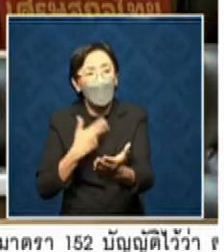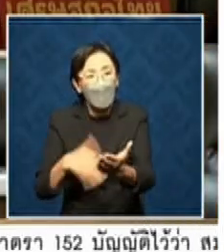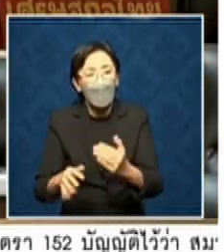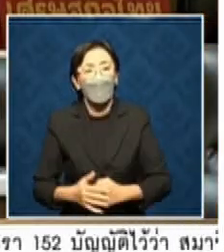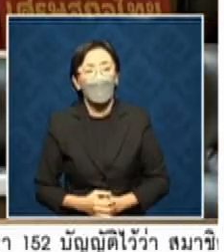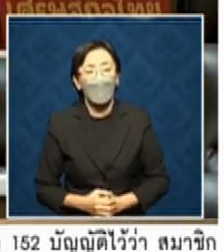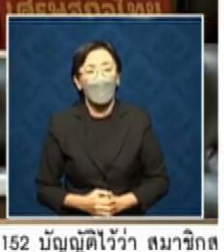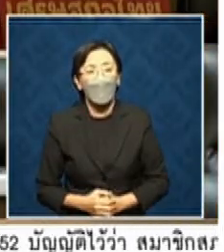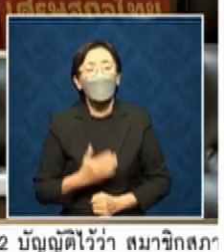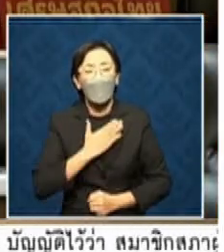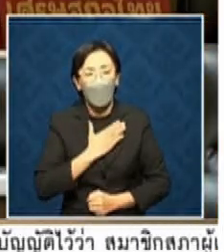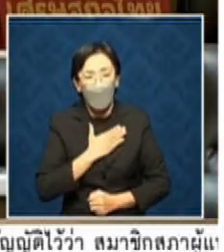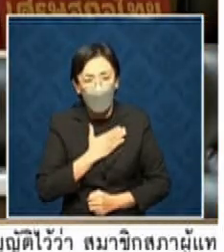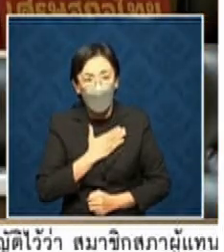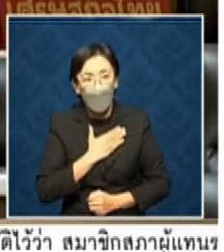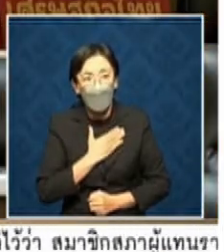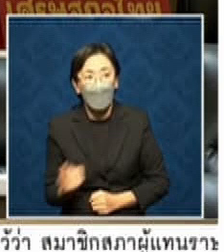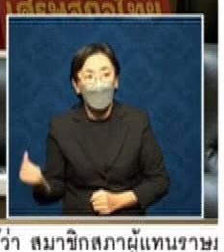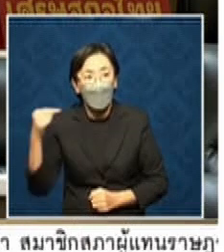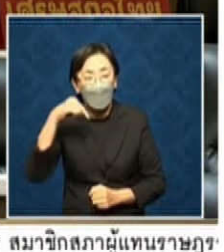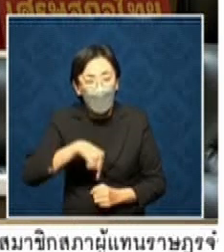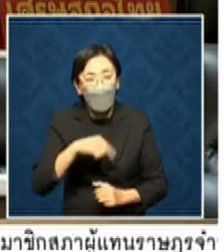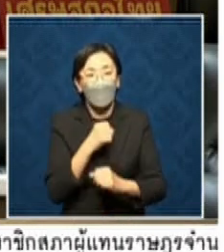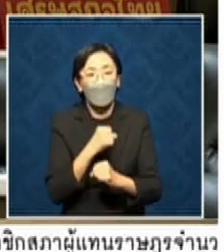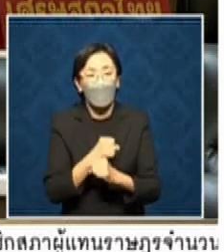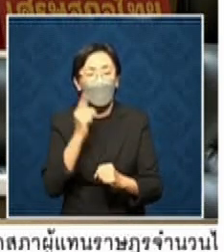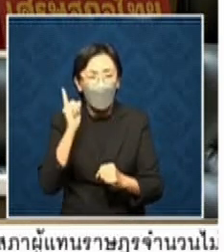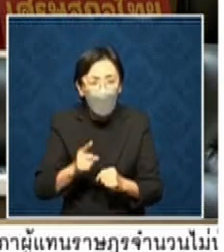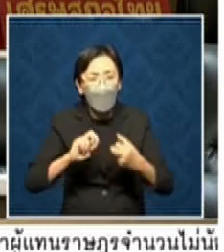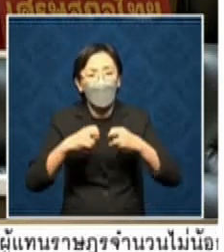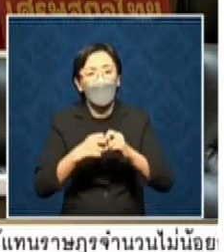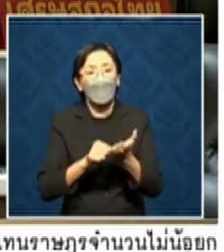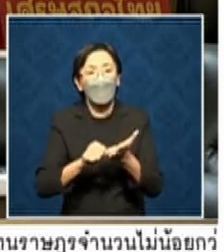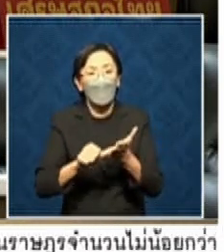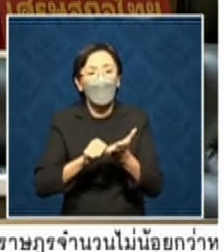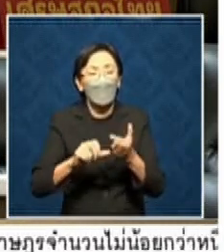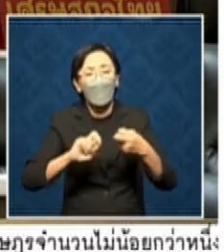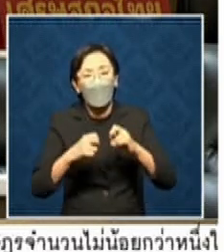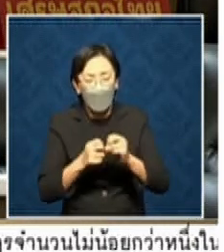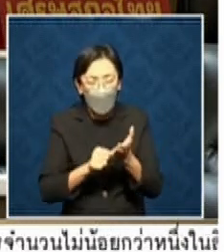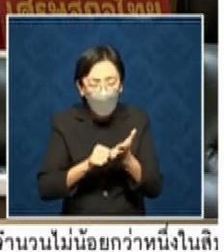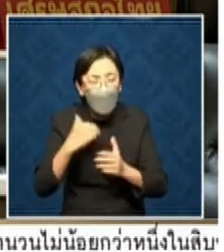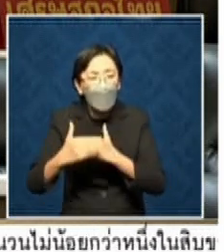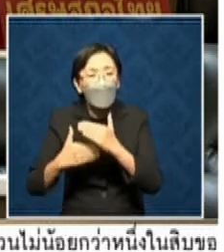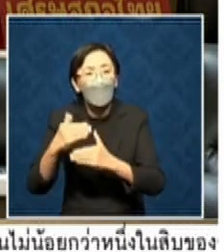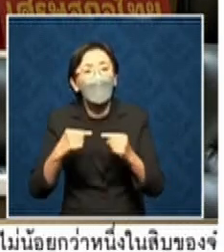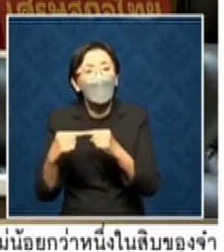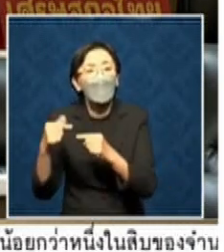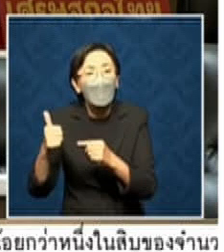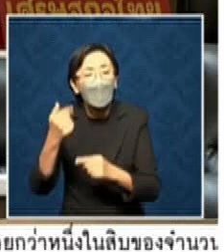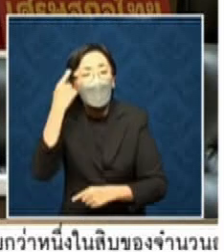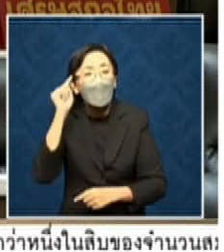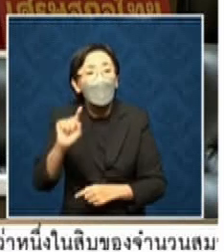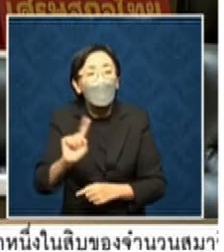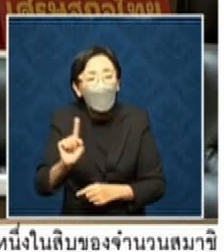าตักกะที่พิสดารมากเลยวิปลาสมากเลยนะ แ ล้วบอกว่าสภานี้เป็นสภาที่ไม่ใช่มันกดดันผมลา